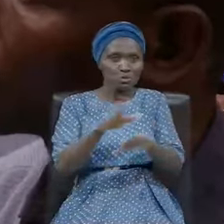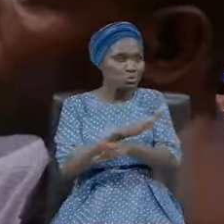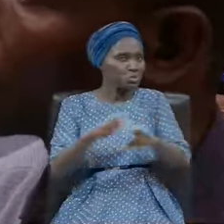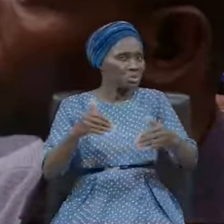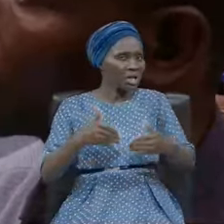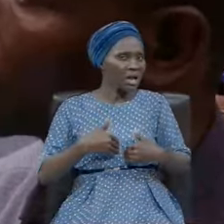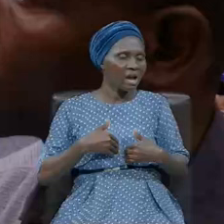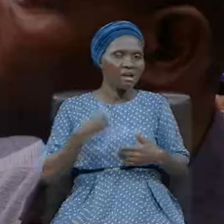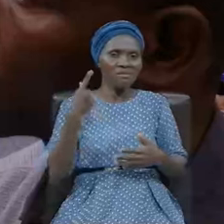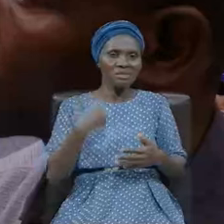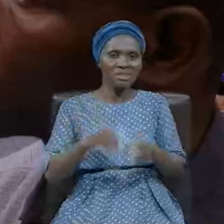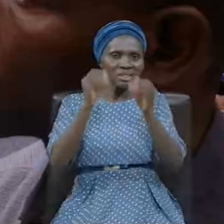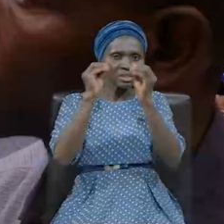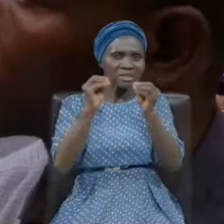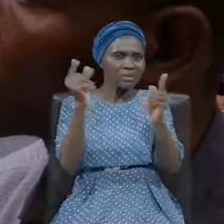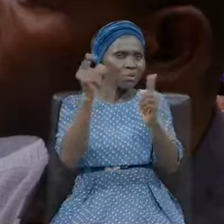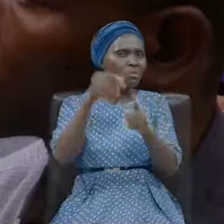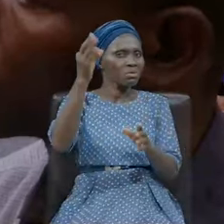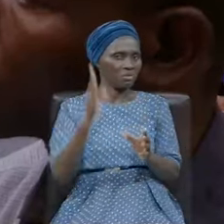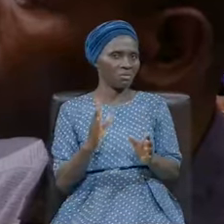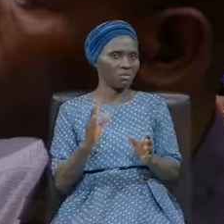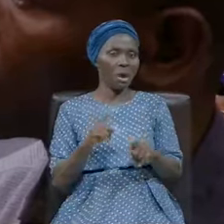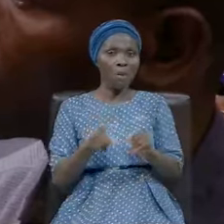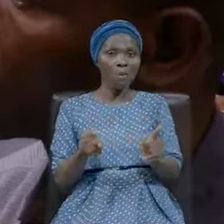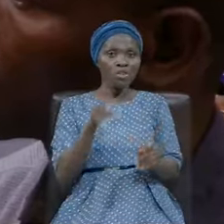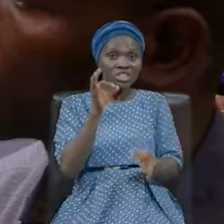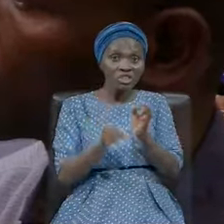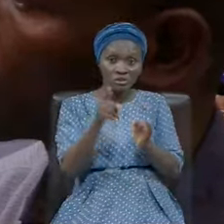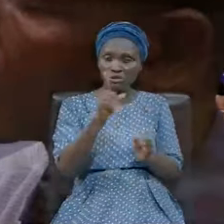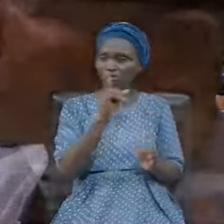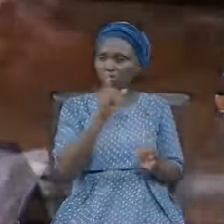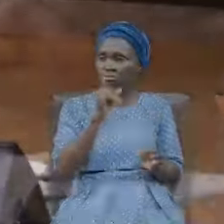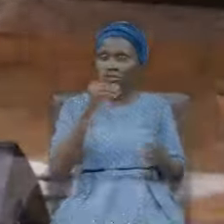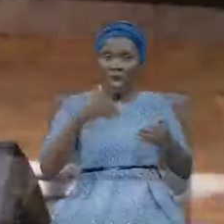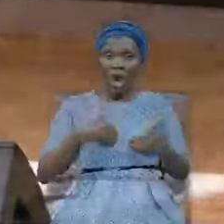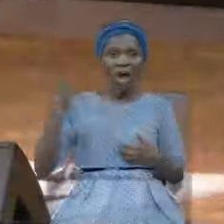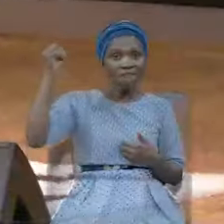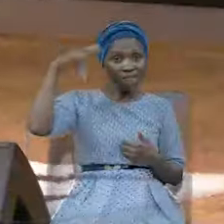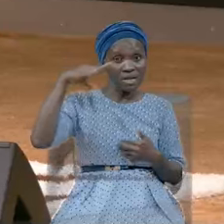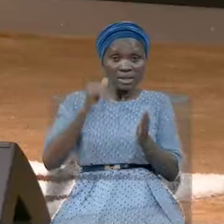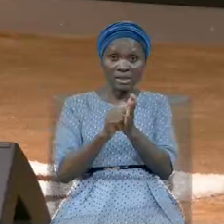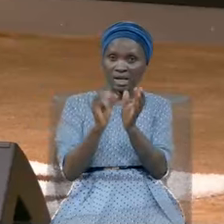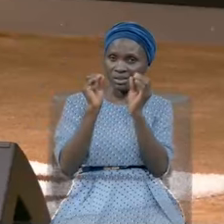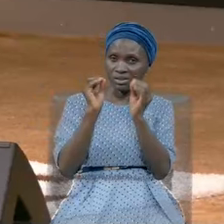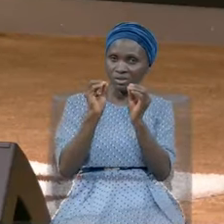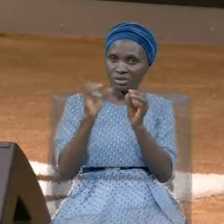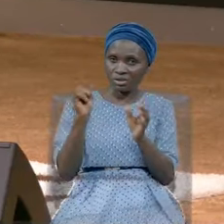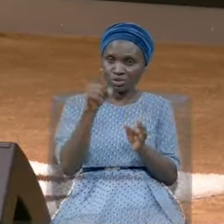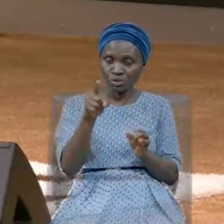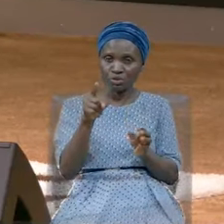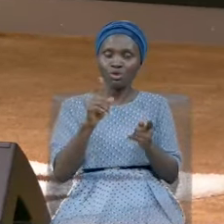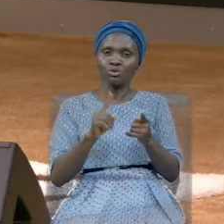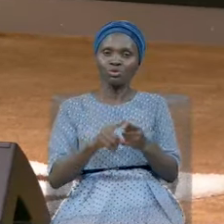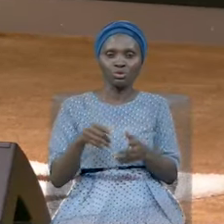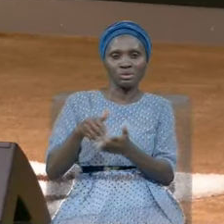grâce, alors la grâce vous enseigne, que cela vous enseigne à renoncer à l'impiété, la